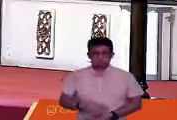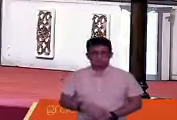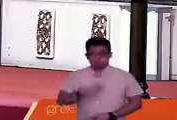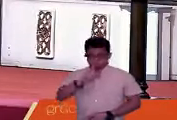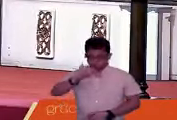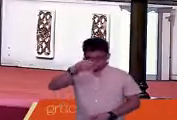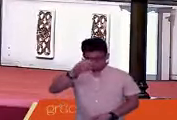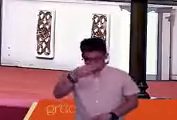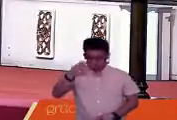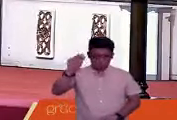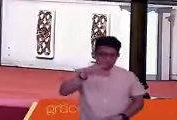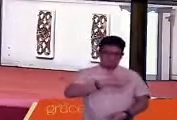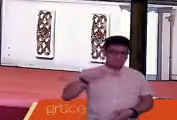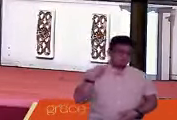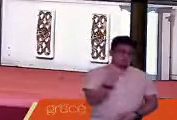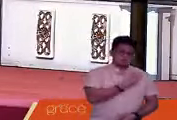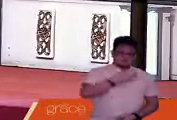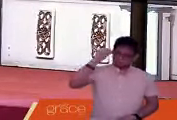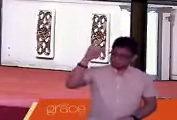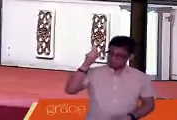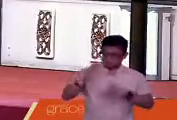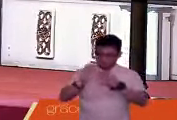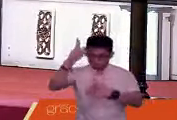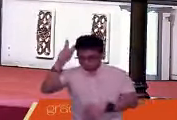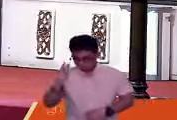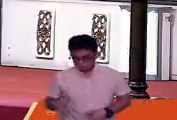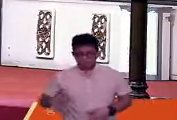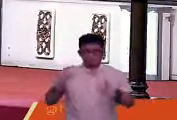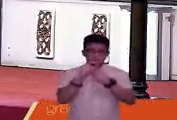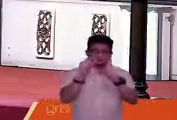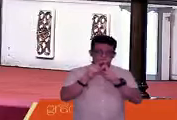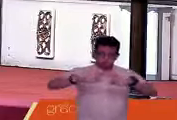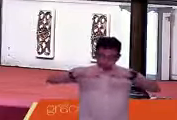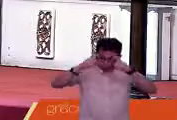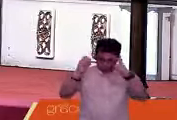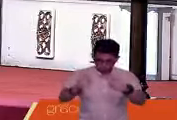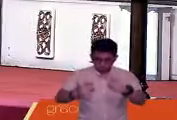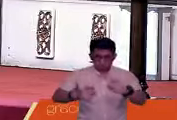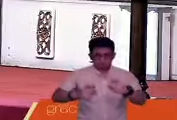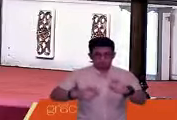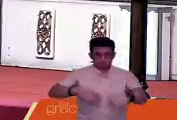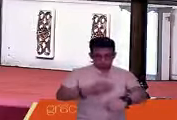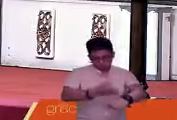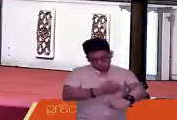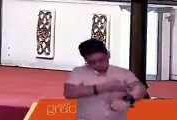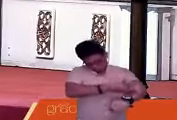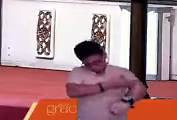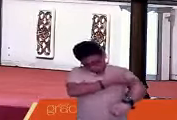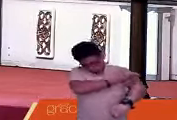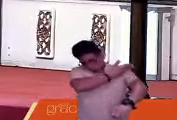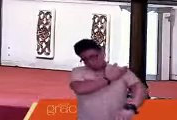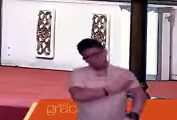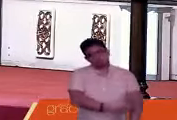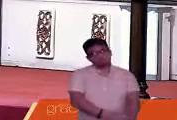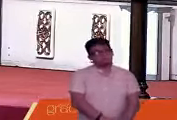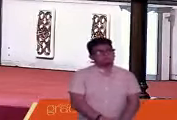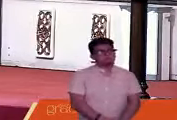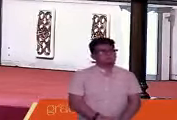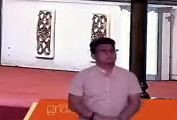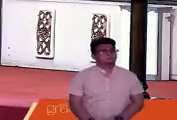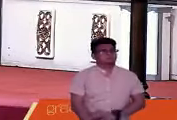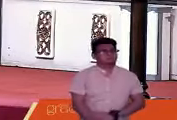John was saying, our understanding of God's word must increase, mga kaigsoonan. Usahay, ato